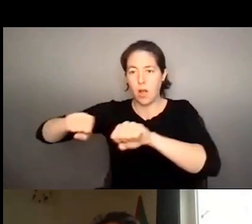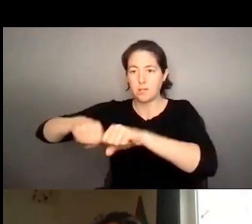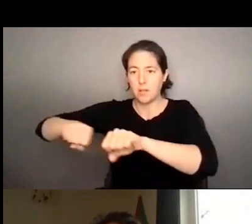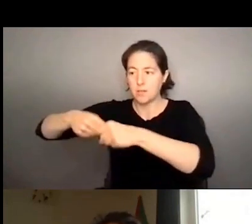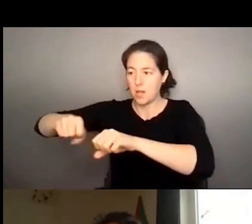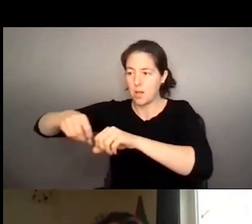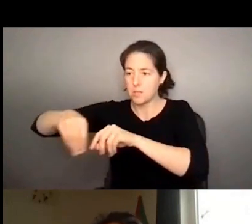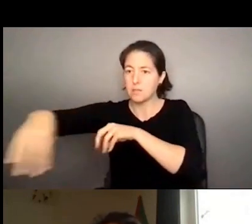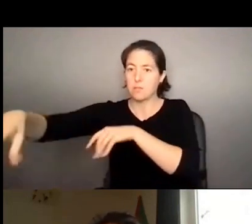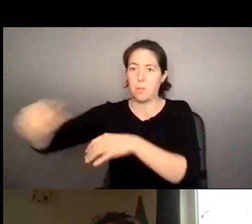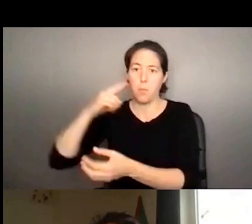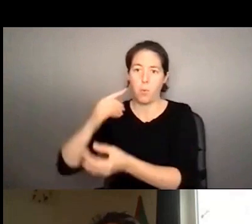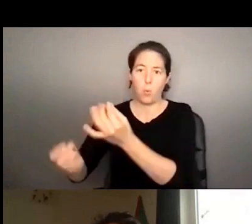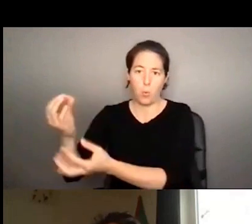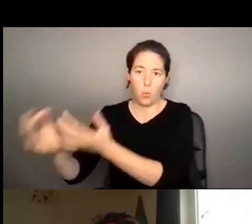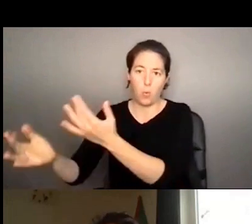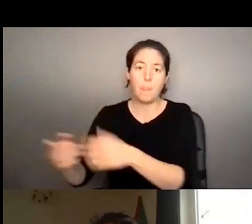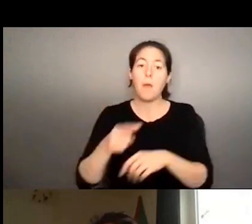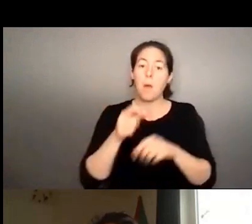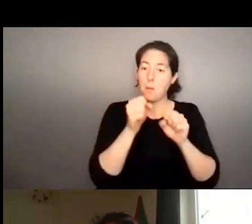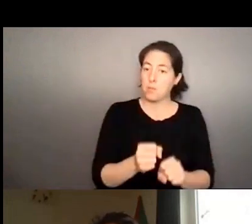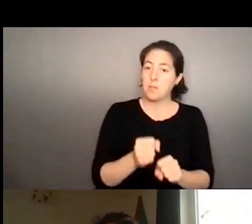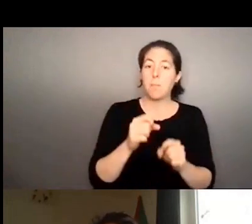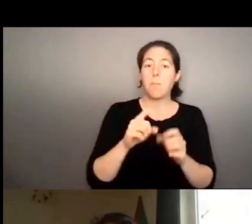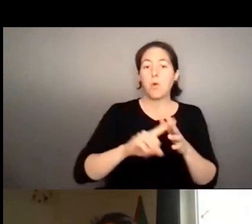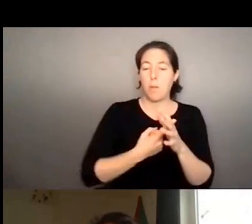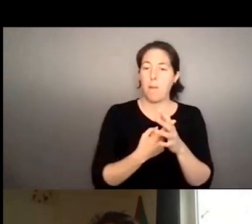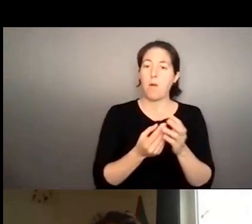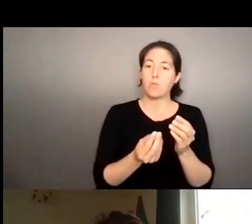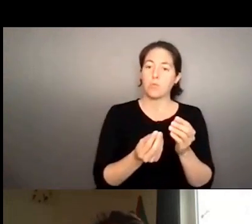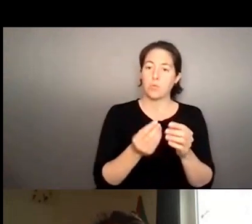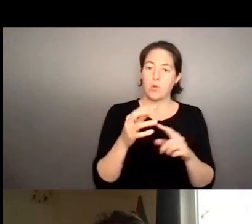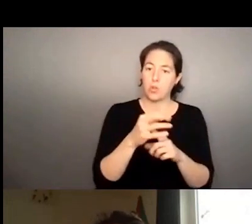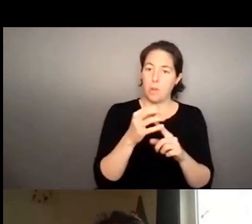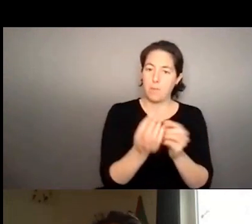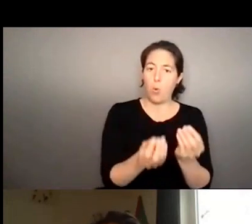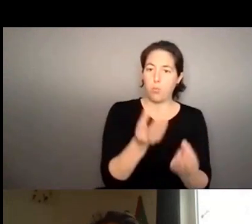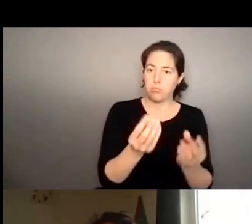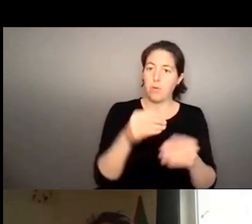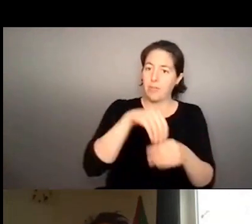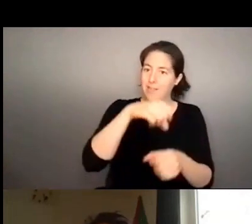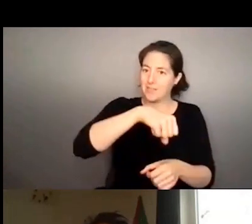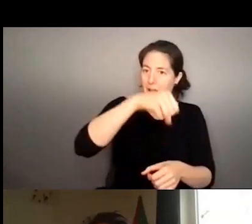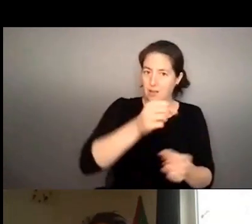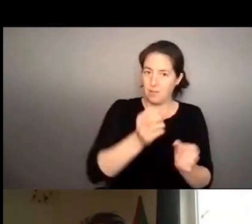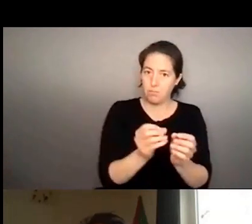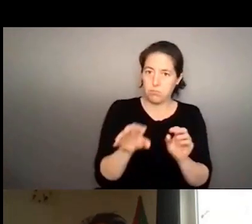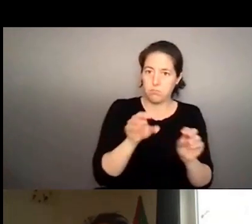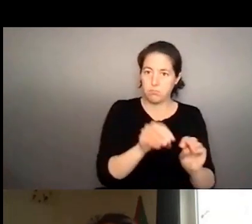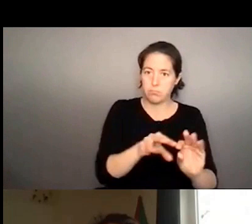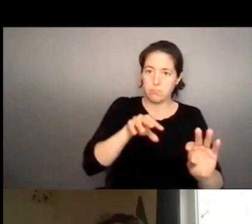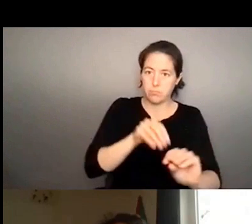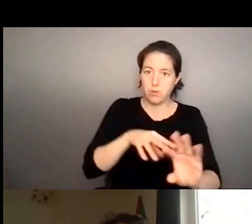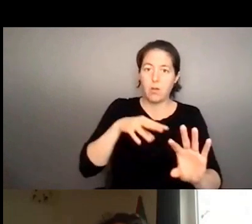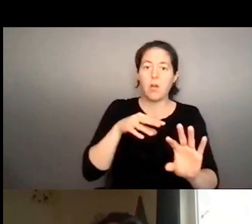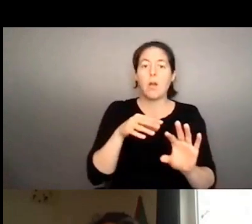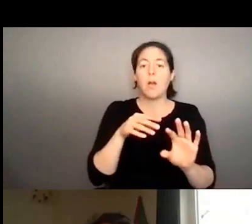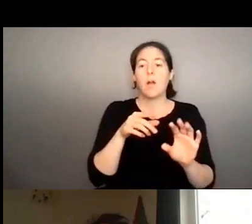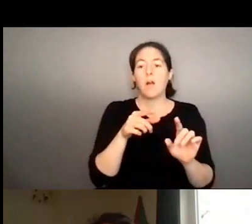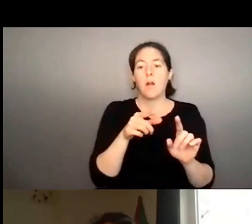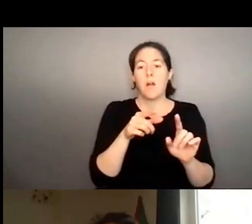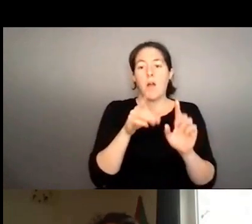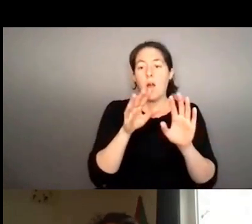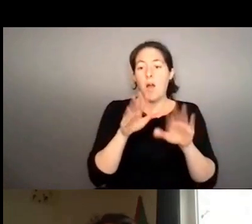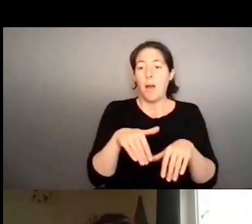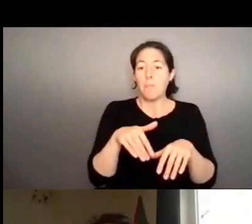mois. Puis quand il commence à produire un peu moins ou qu'il est fatigué, un exemple que moi je trouve super intéressant, c'est par exemple avec les pleurotes. On peut simplement